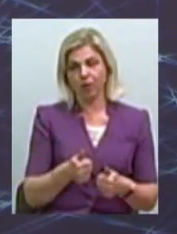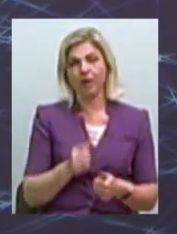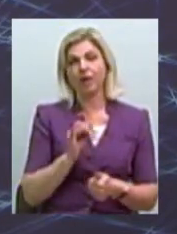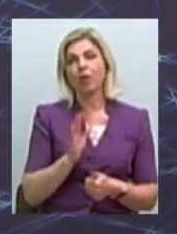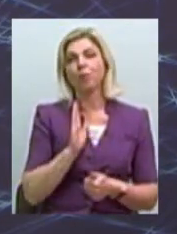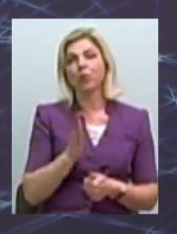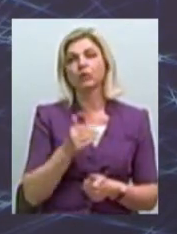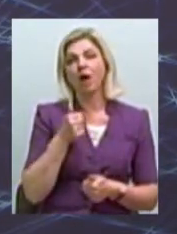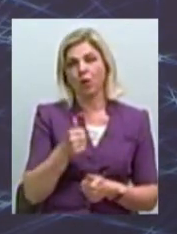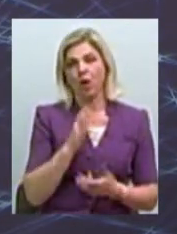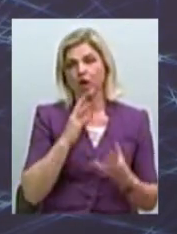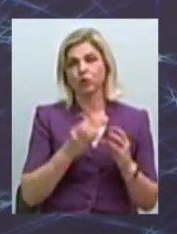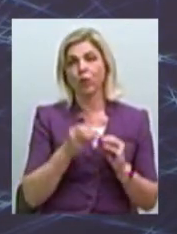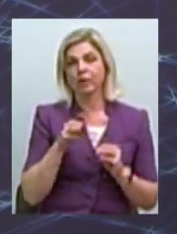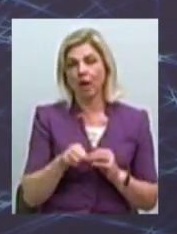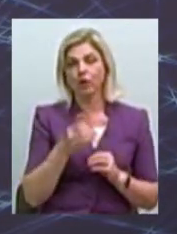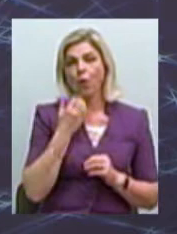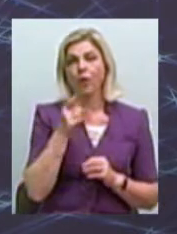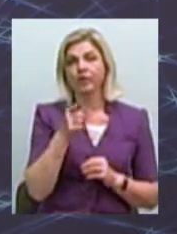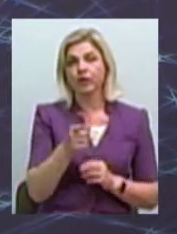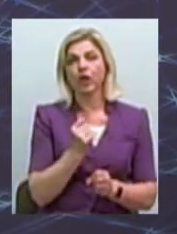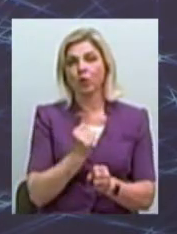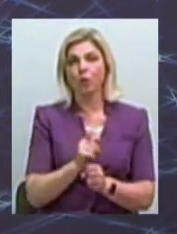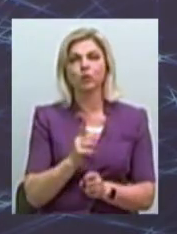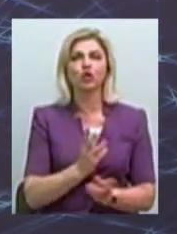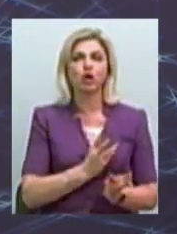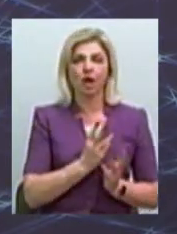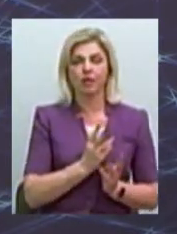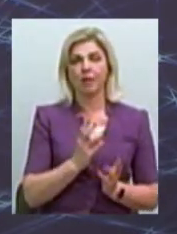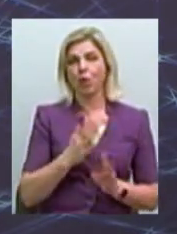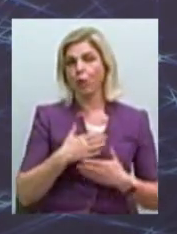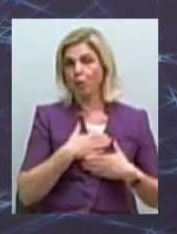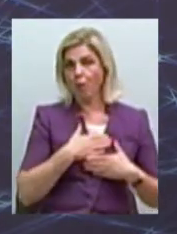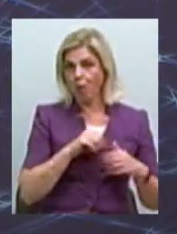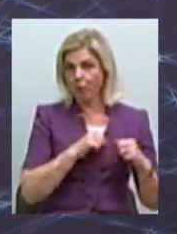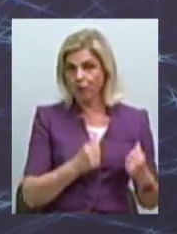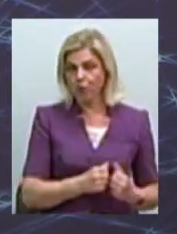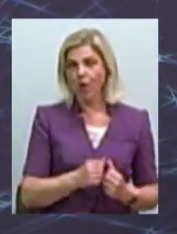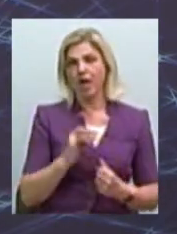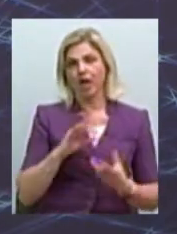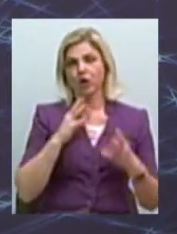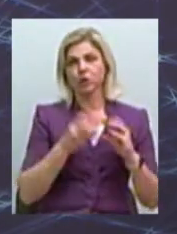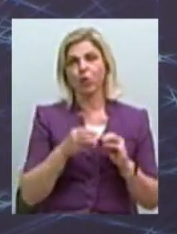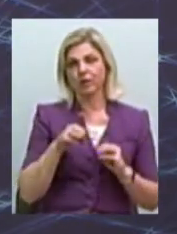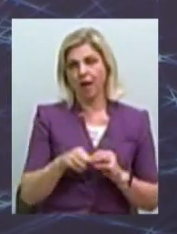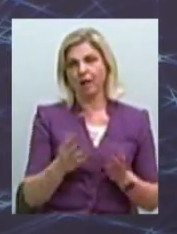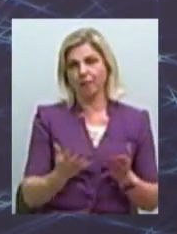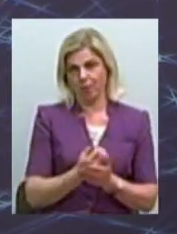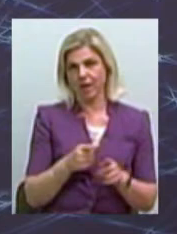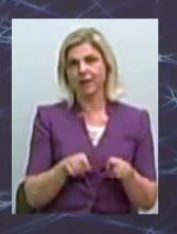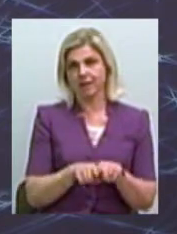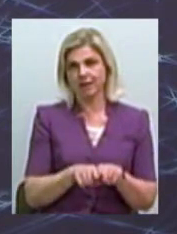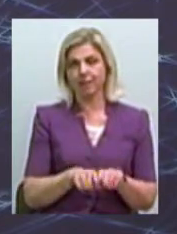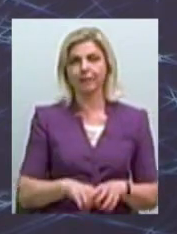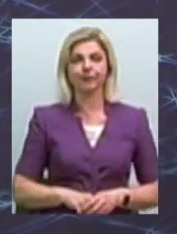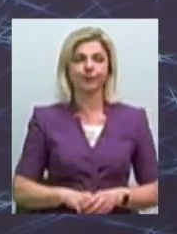буде гарний результат, оскільки коли ти робиш що з бажанням, з любов'ю, і результат створюється такий самий. А